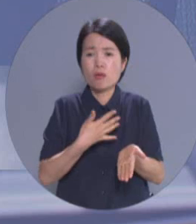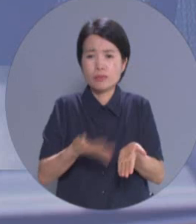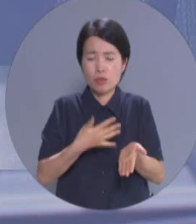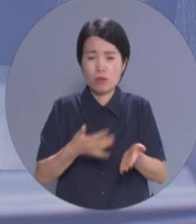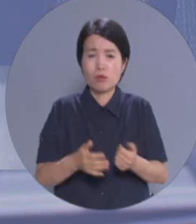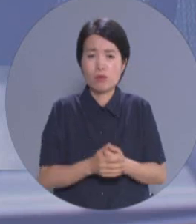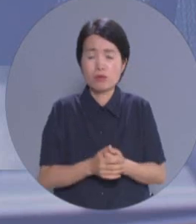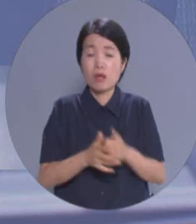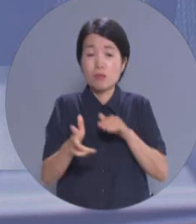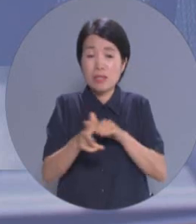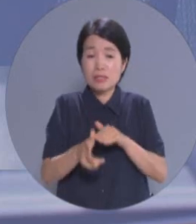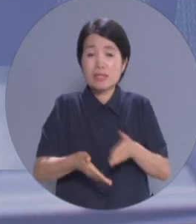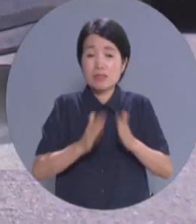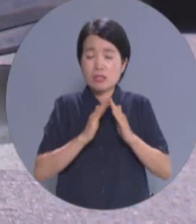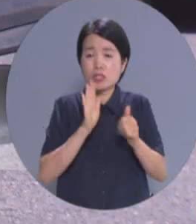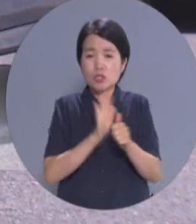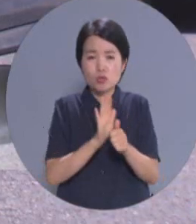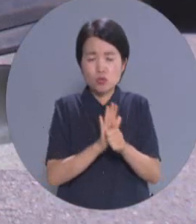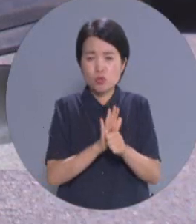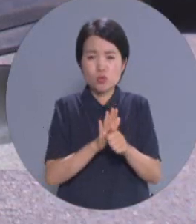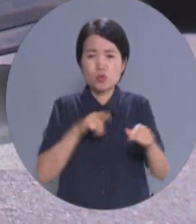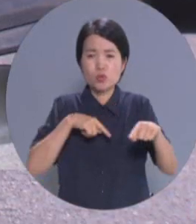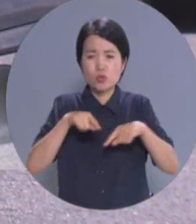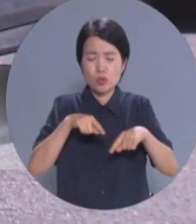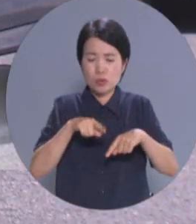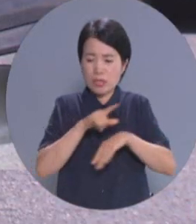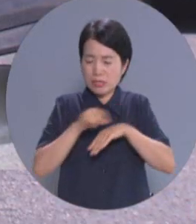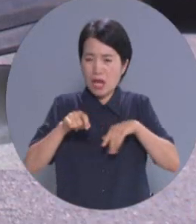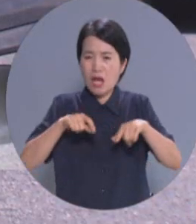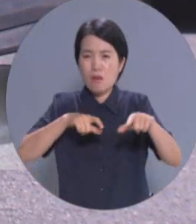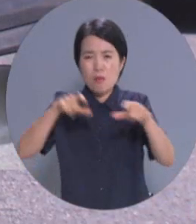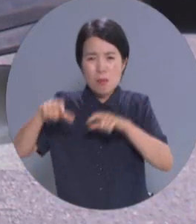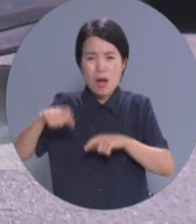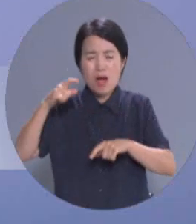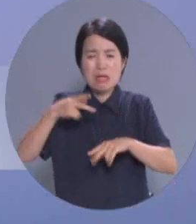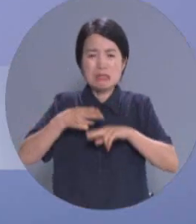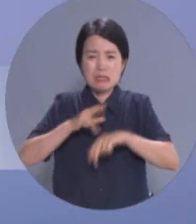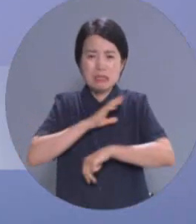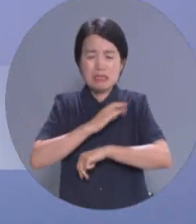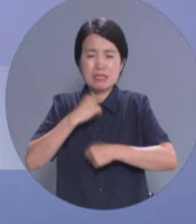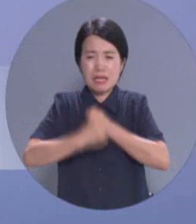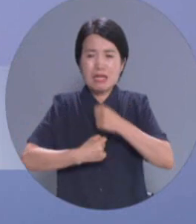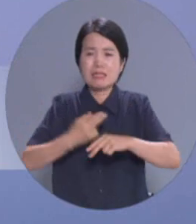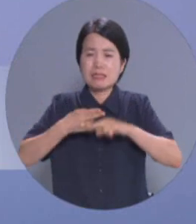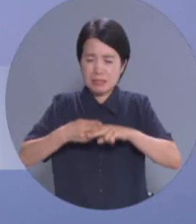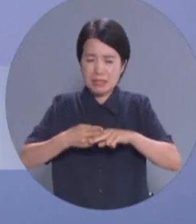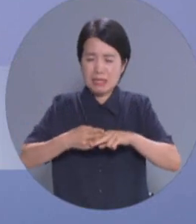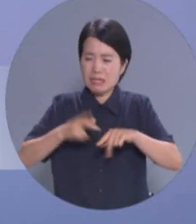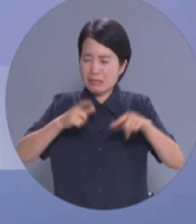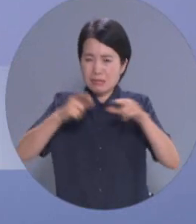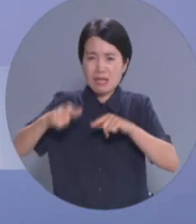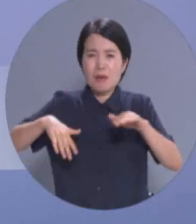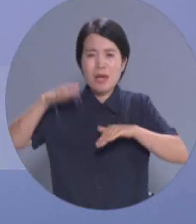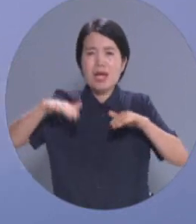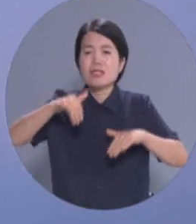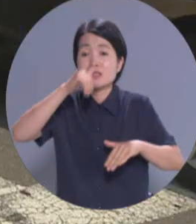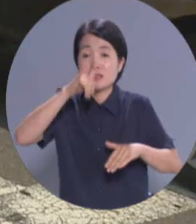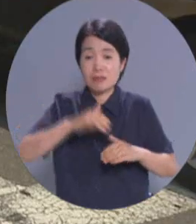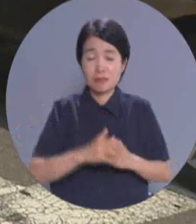때문에 블랙박스 설치 지원 정책도 각 지자체의 재량에 달려 지역별 편차가 있는 것이